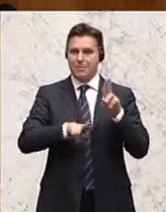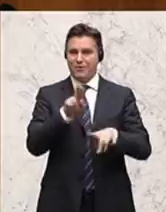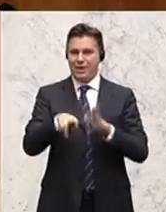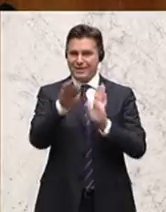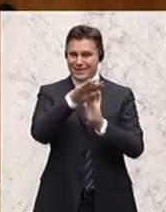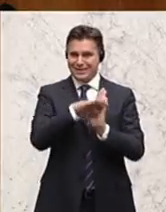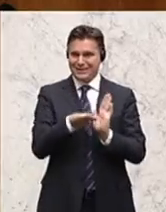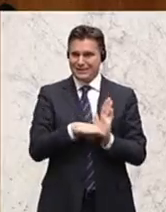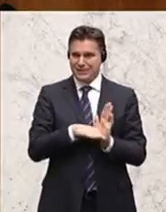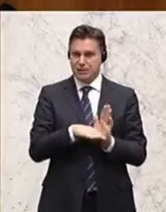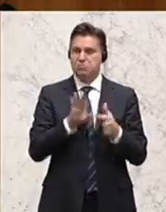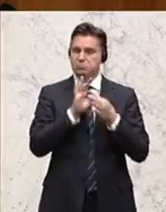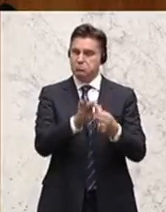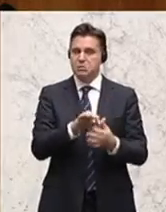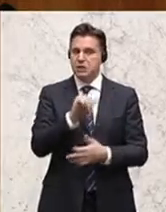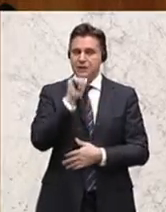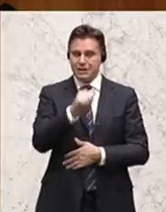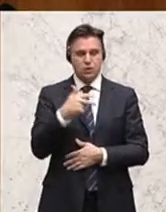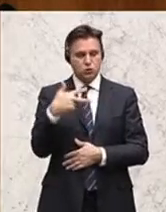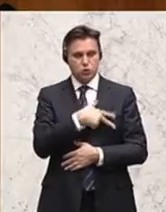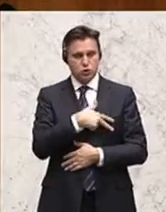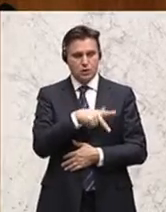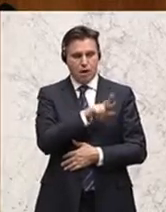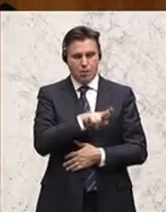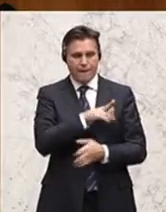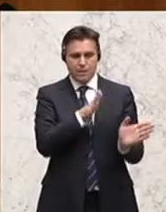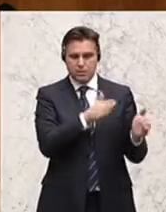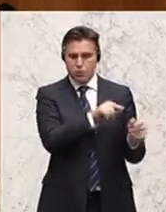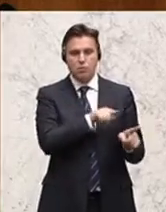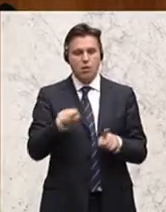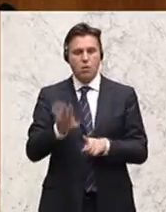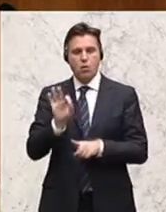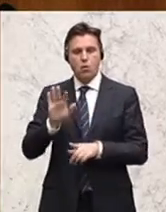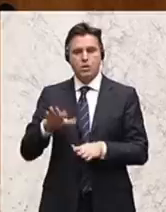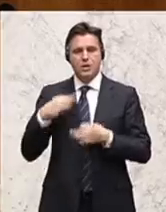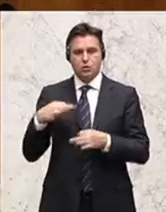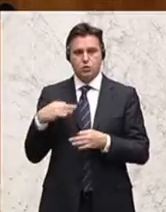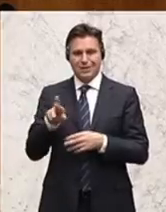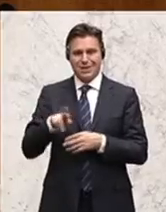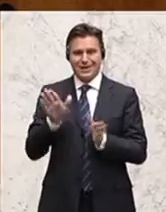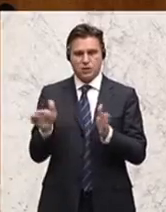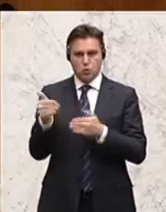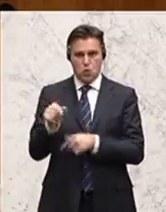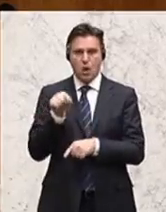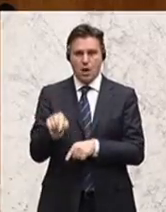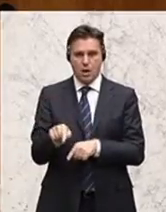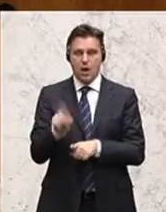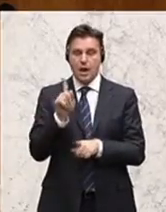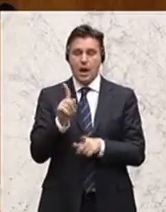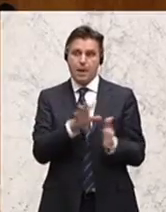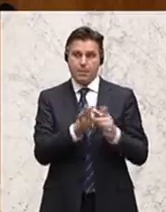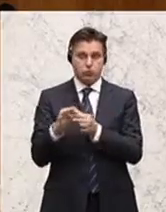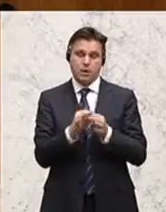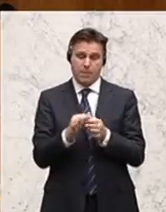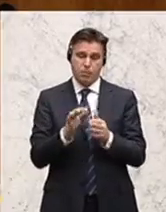nicht im Sozialressort passiert, sondern im Gesundheitsressort, aber auch damit zusammenhängt,